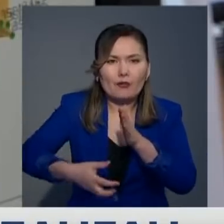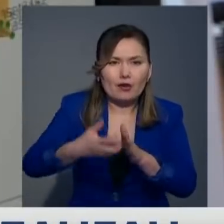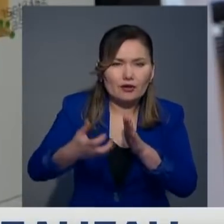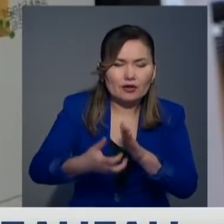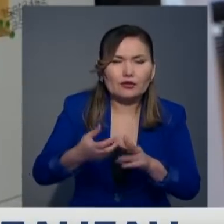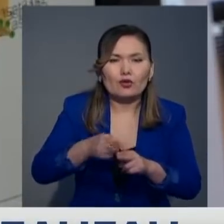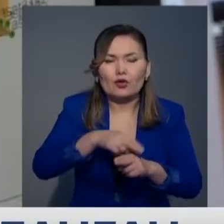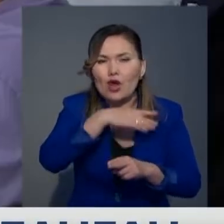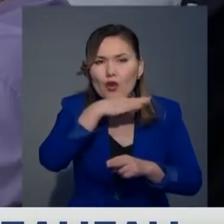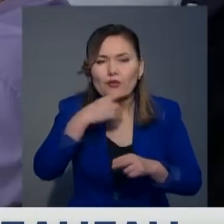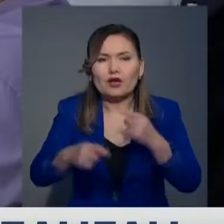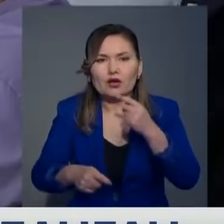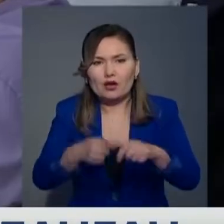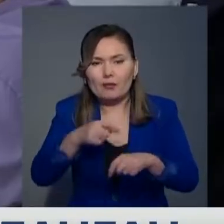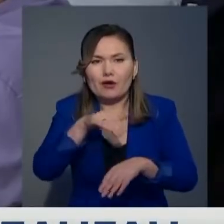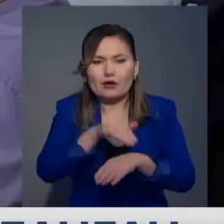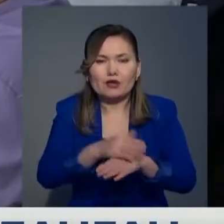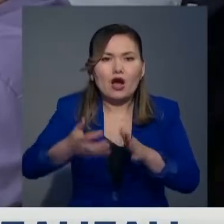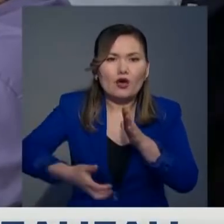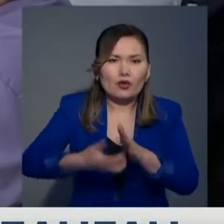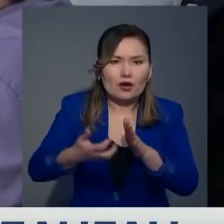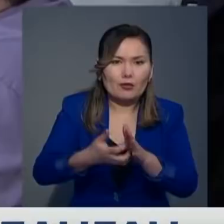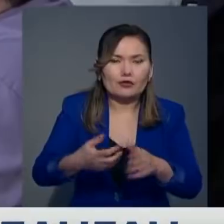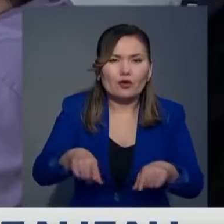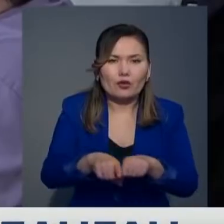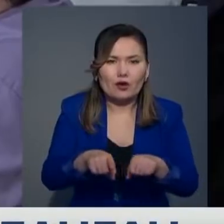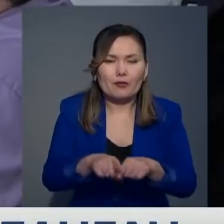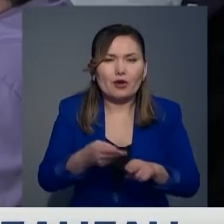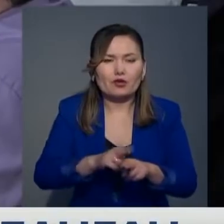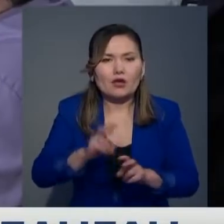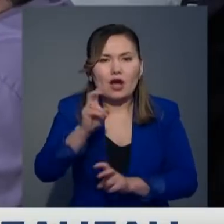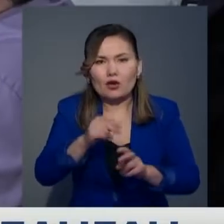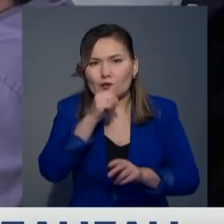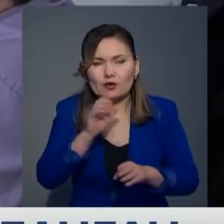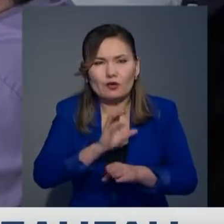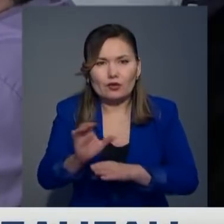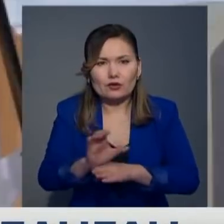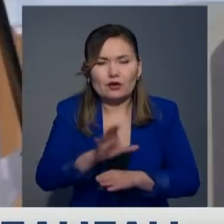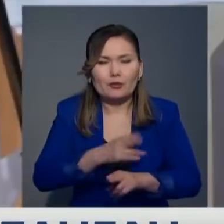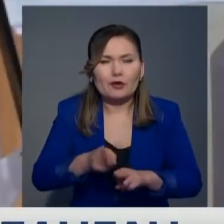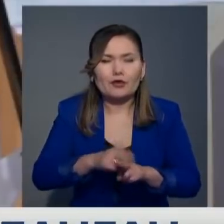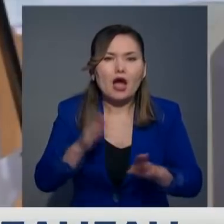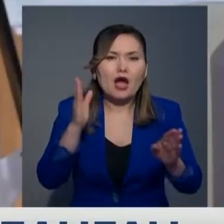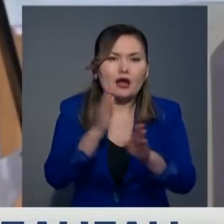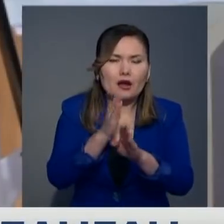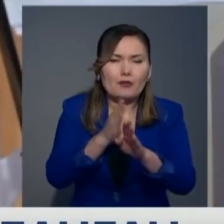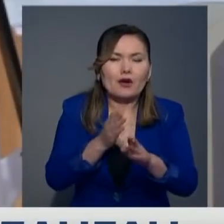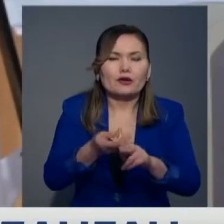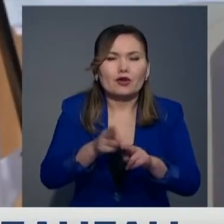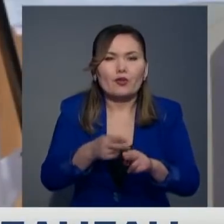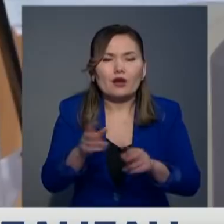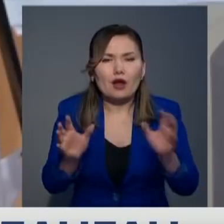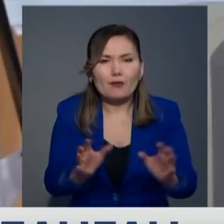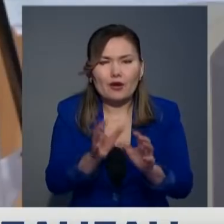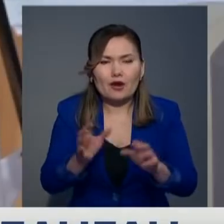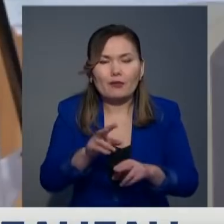және қиыршық тас қоспасын, ас тұзы сынды пайдалы қазбаларды өндірумен айналысады. Экология департаменті жергілікті